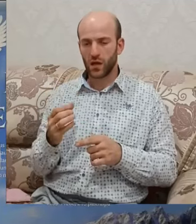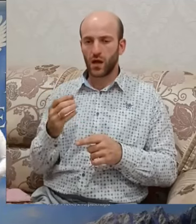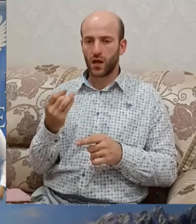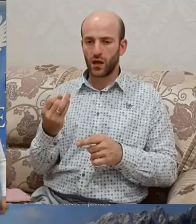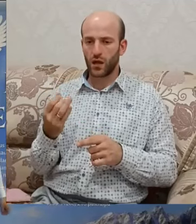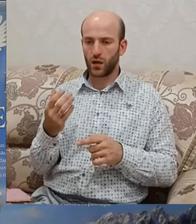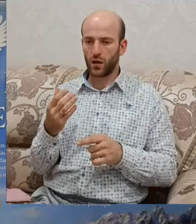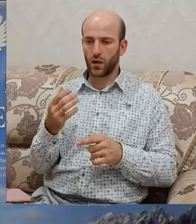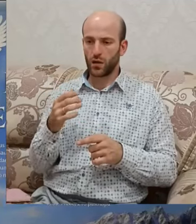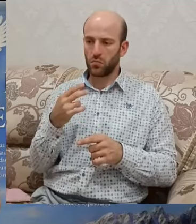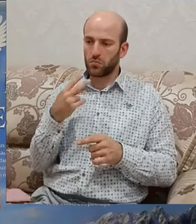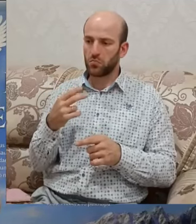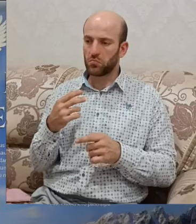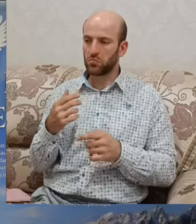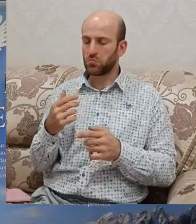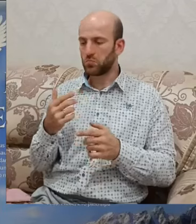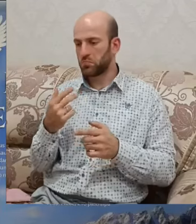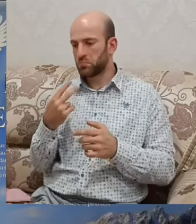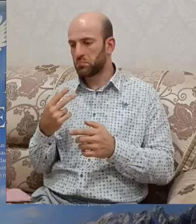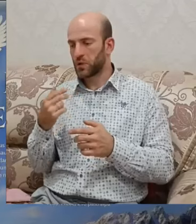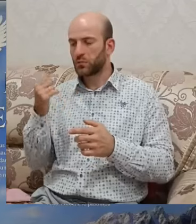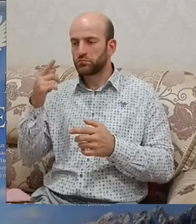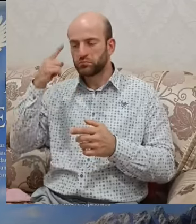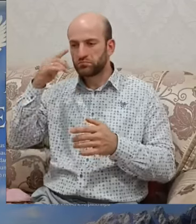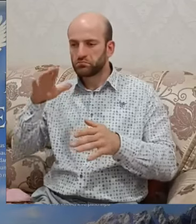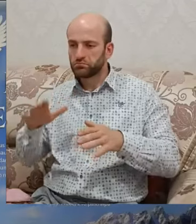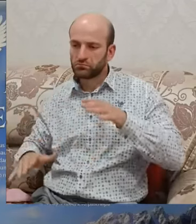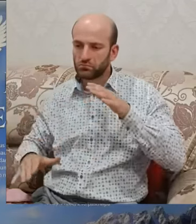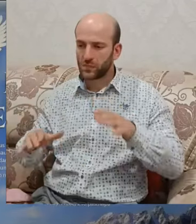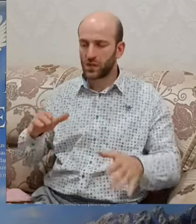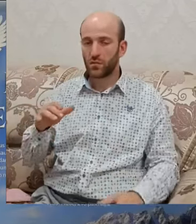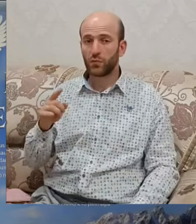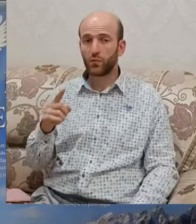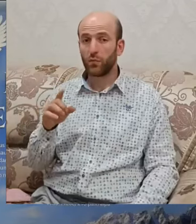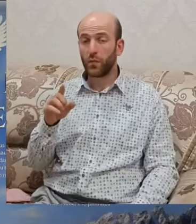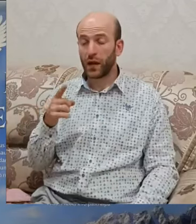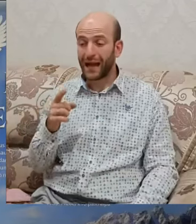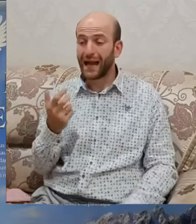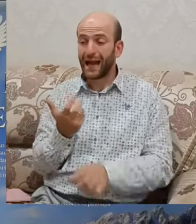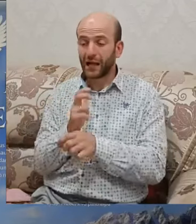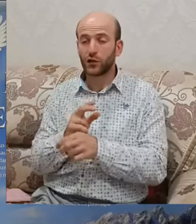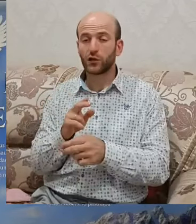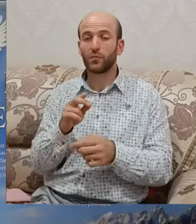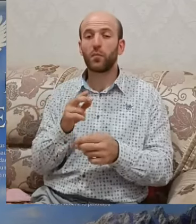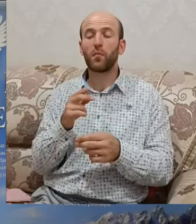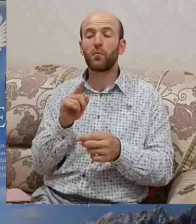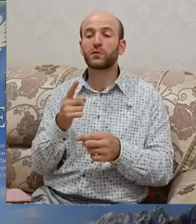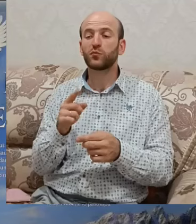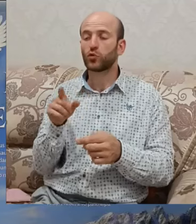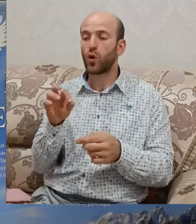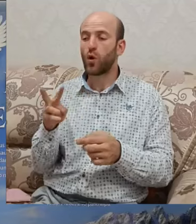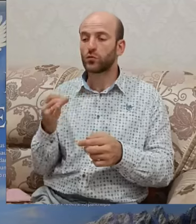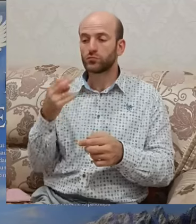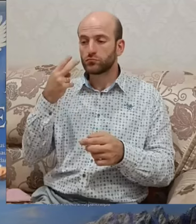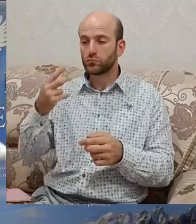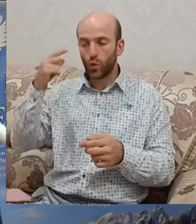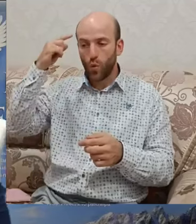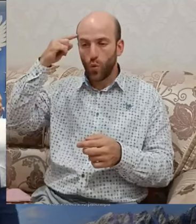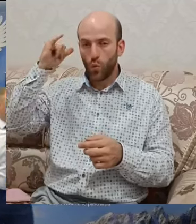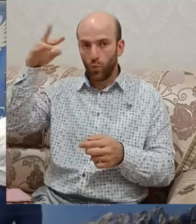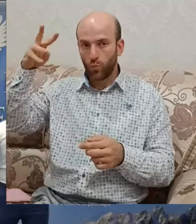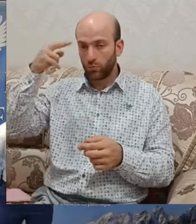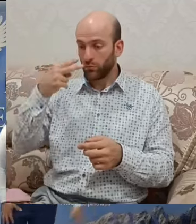kaip pasakė pranašas. Но не по вере, как сказал пророк. Когда мы цитируем Малахию 4. Когда мы цитируем Малахию 4. Mes cituojam